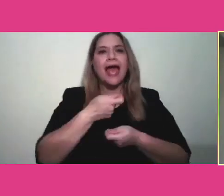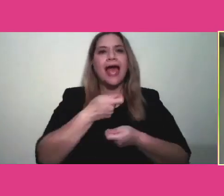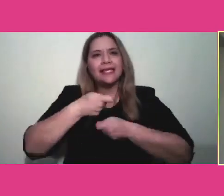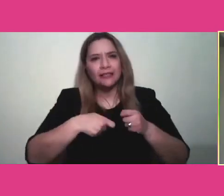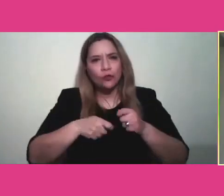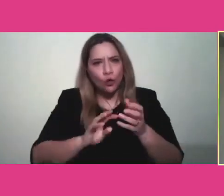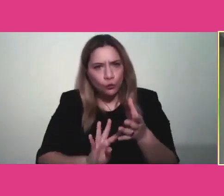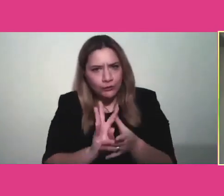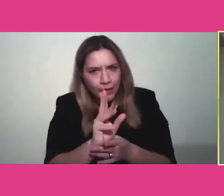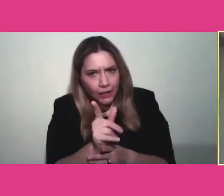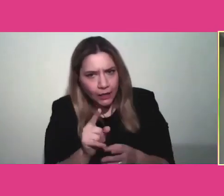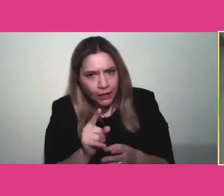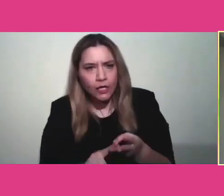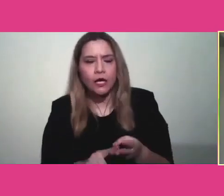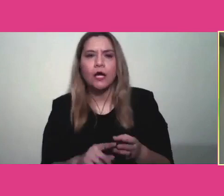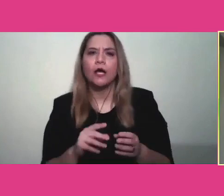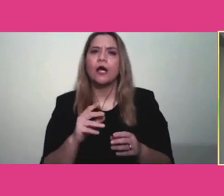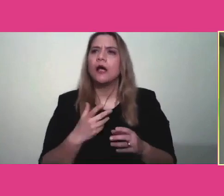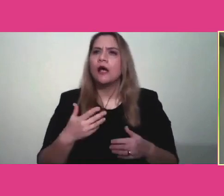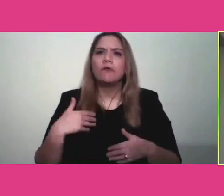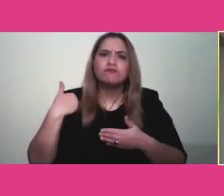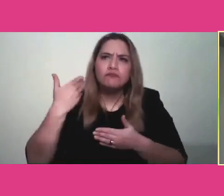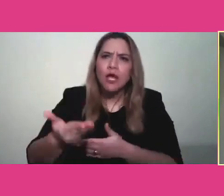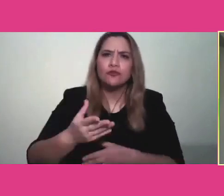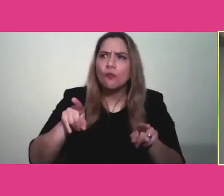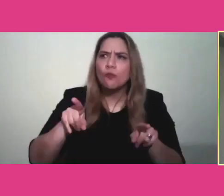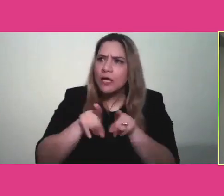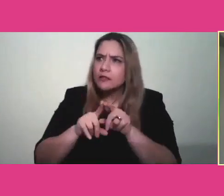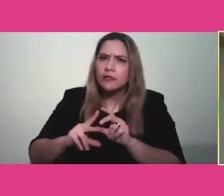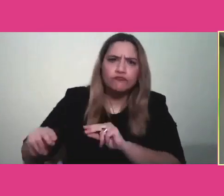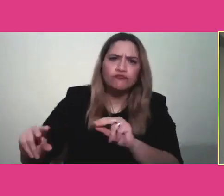την συμμετοχή στα κοινά, την